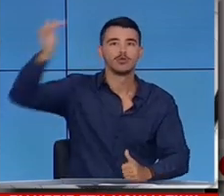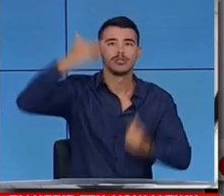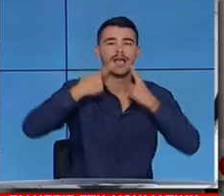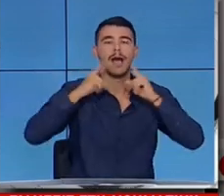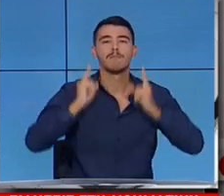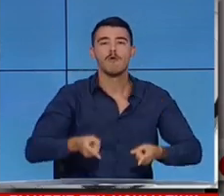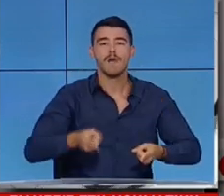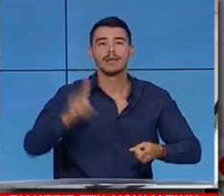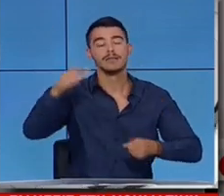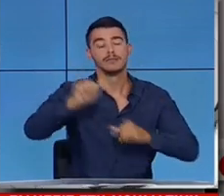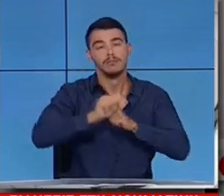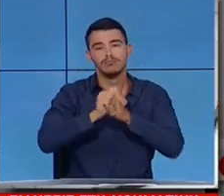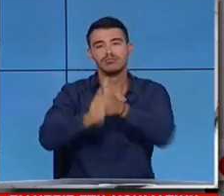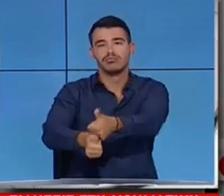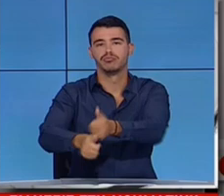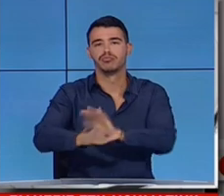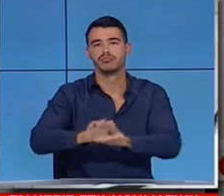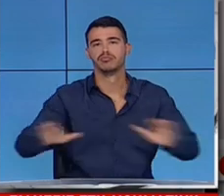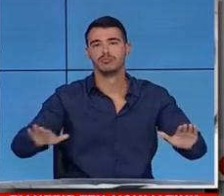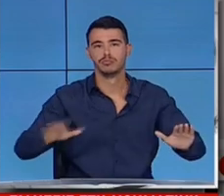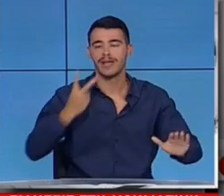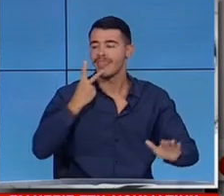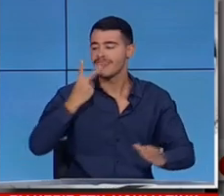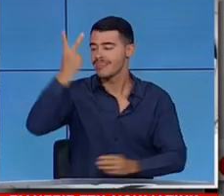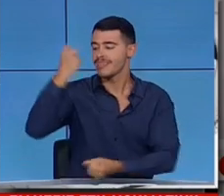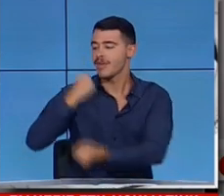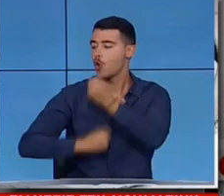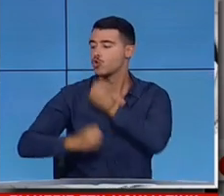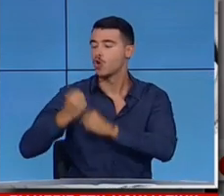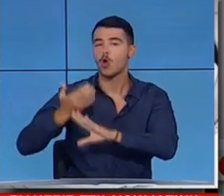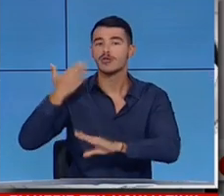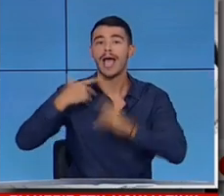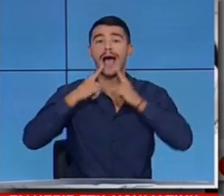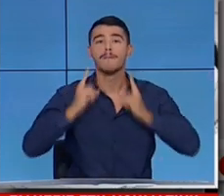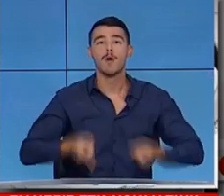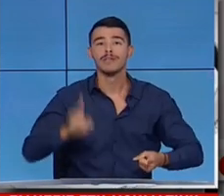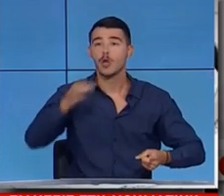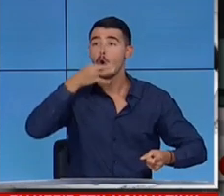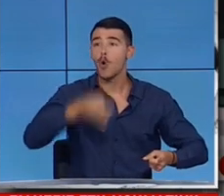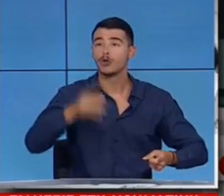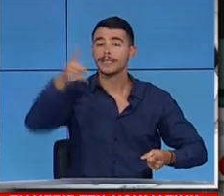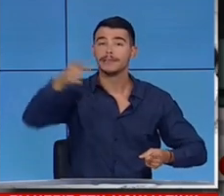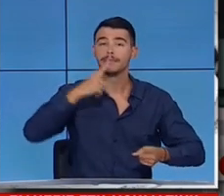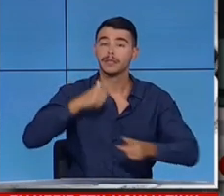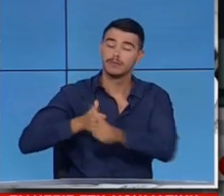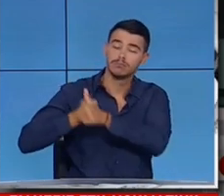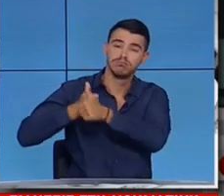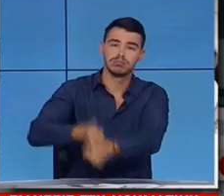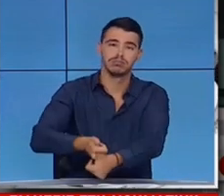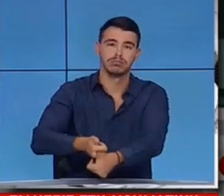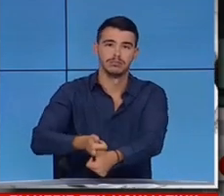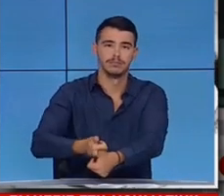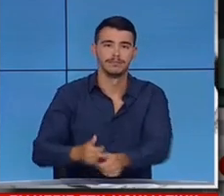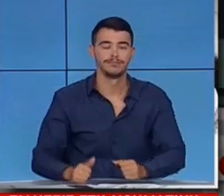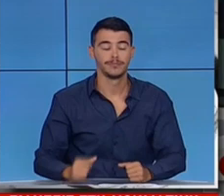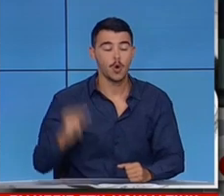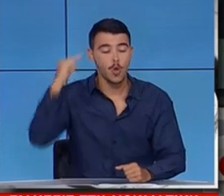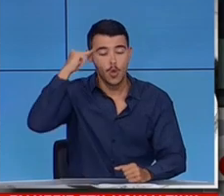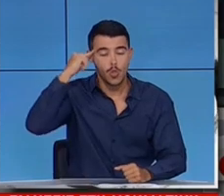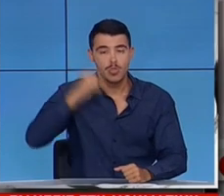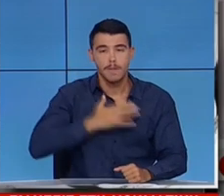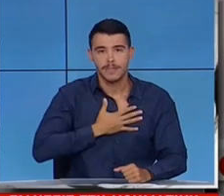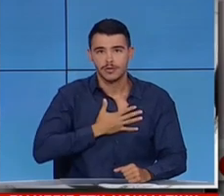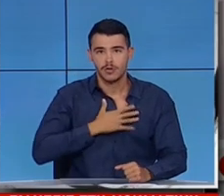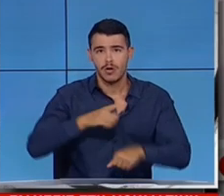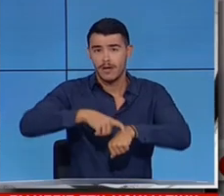απόφαση πριν περίπου 2 χρόνια και αυτό θα συμβεί και σε αυτή την περίπτωση. Νομίζω όμως ότι